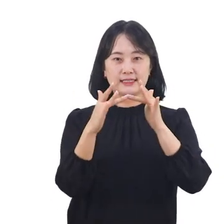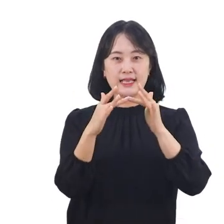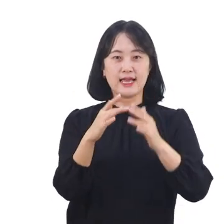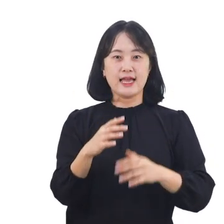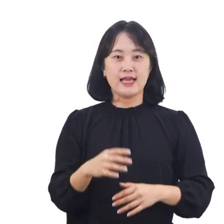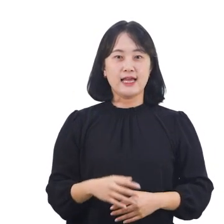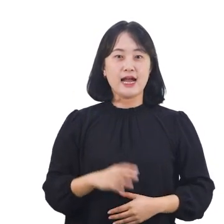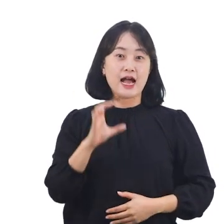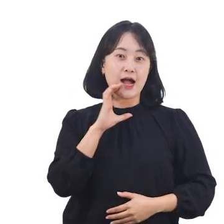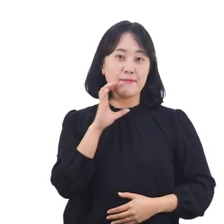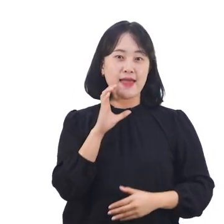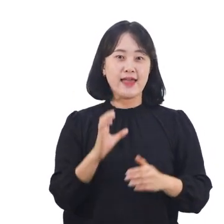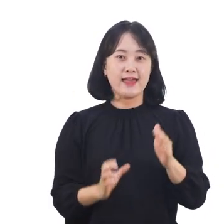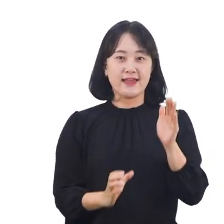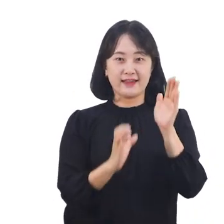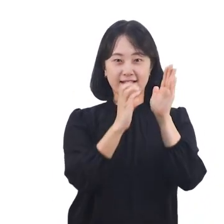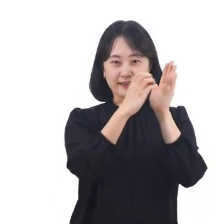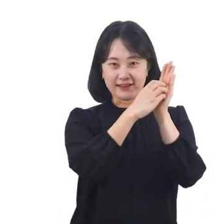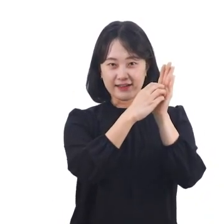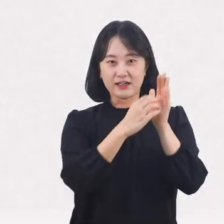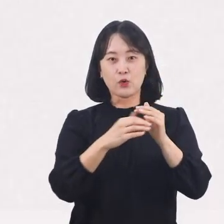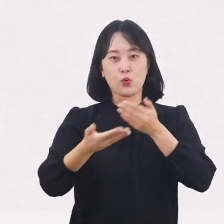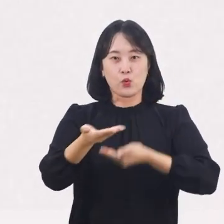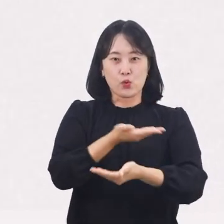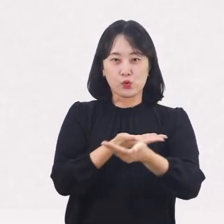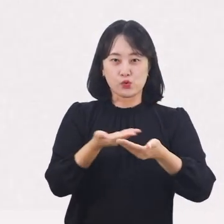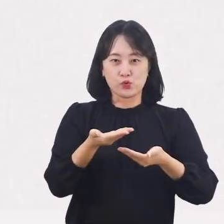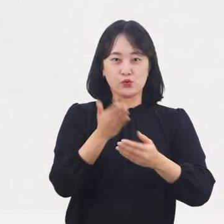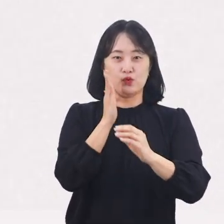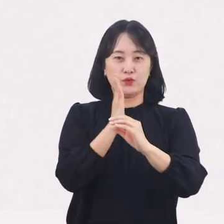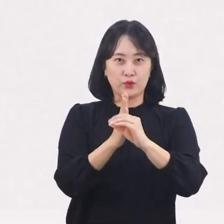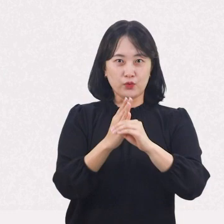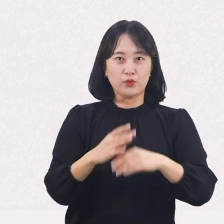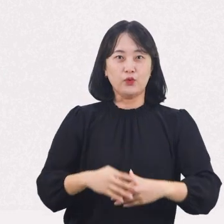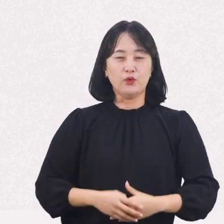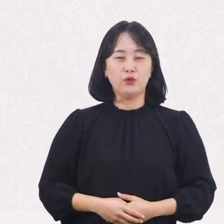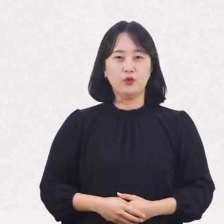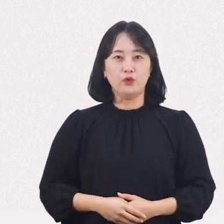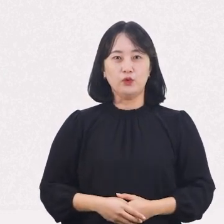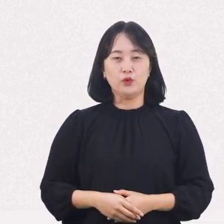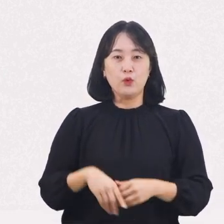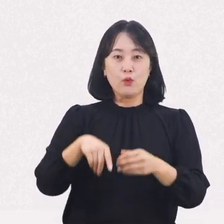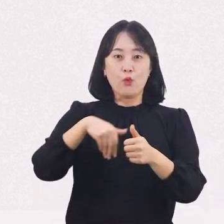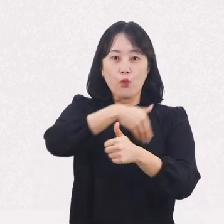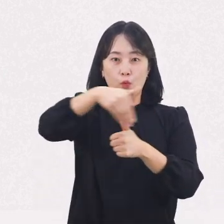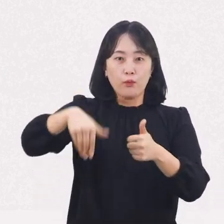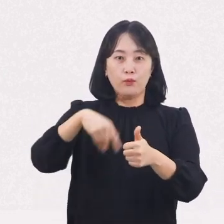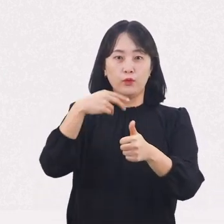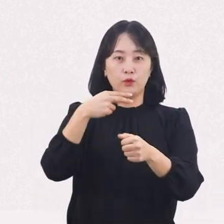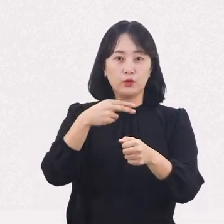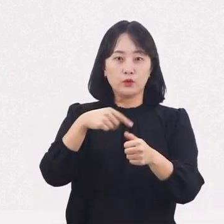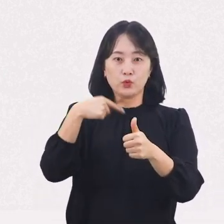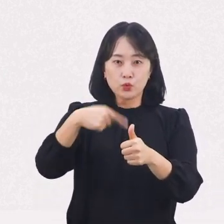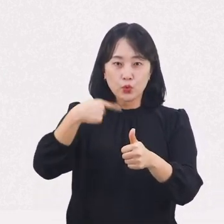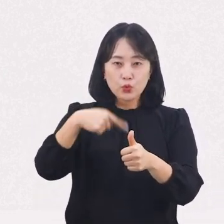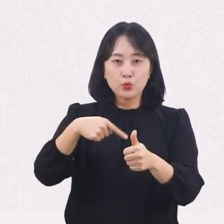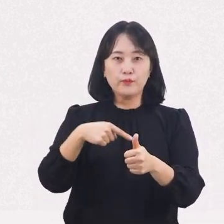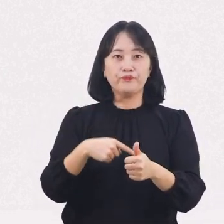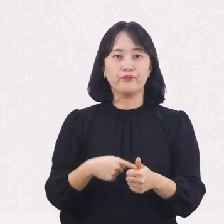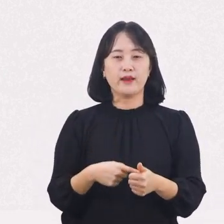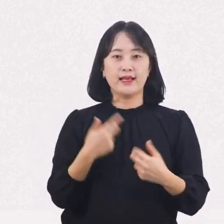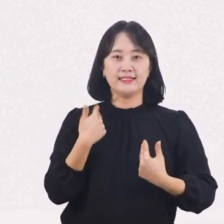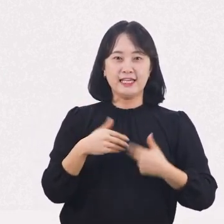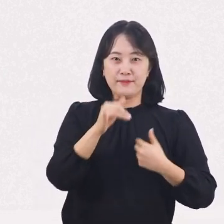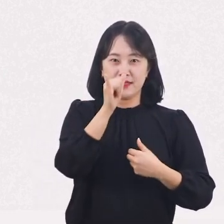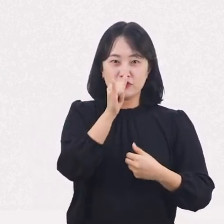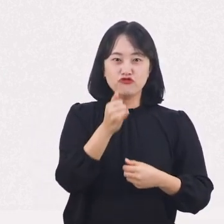모든 사람들에게 공유하고 있습니다. 그리고 세계시민교육 중 환경교육을 놀이를 통해 재미있게 배울 수